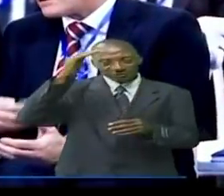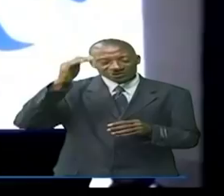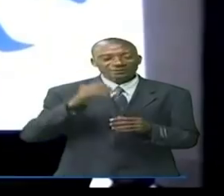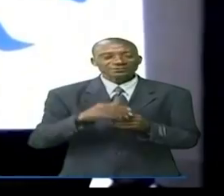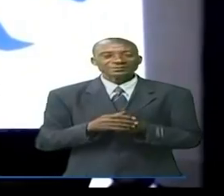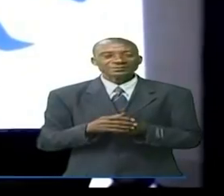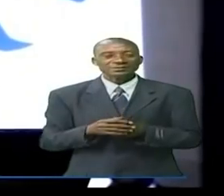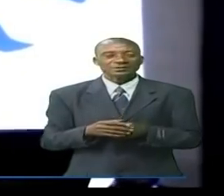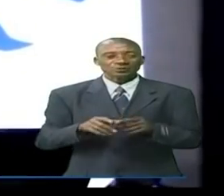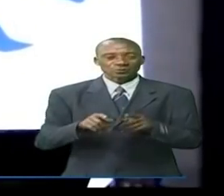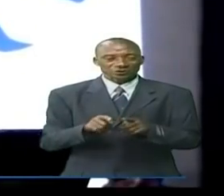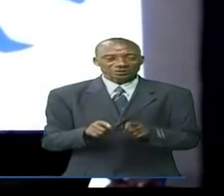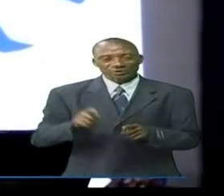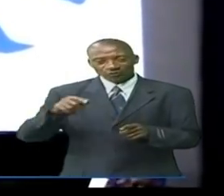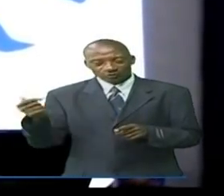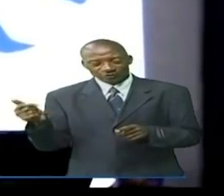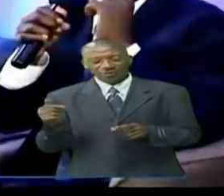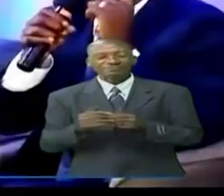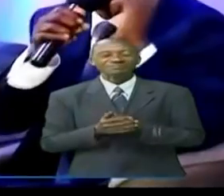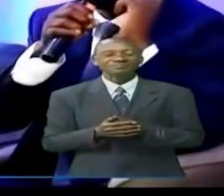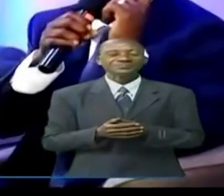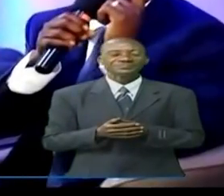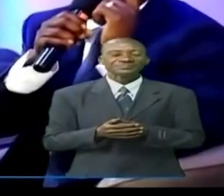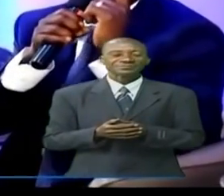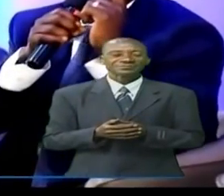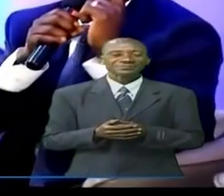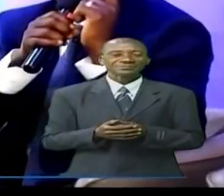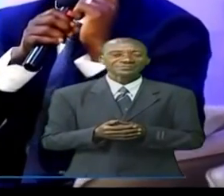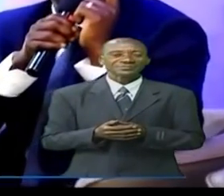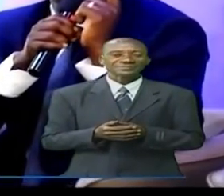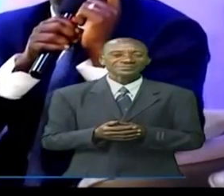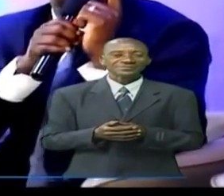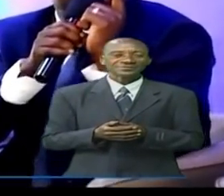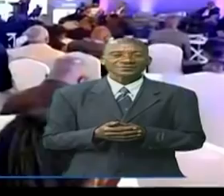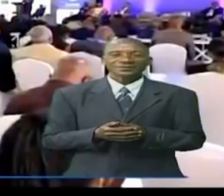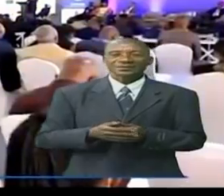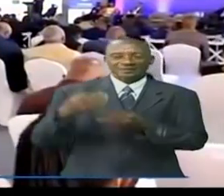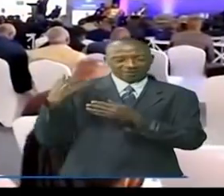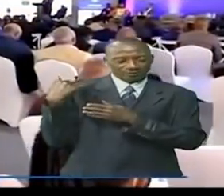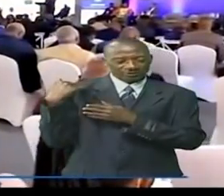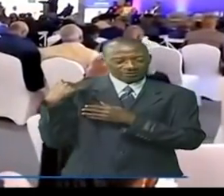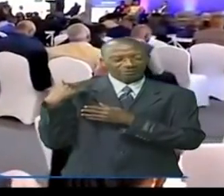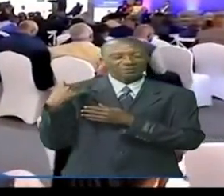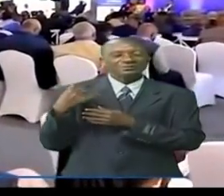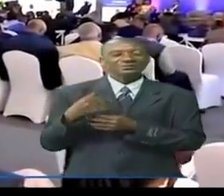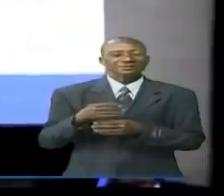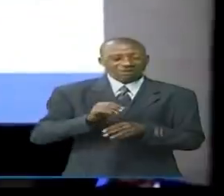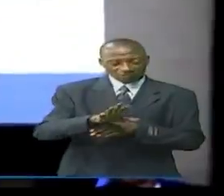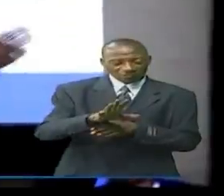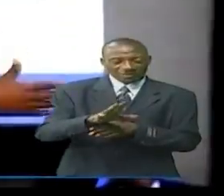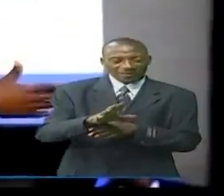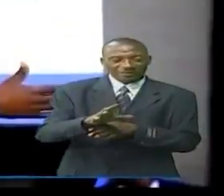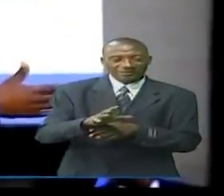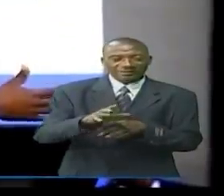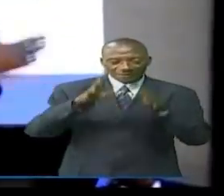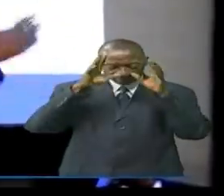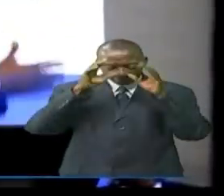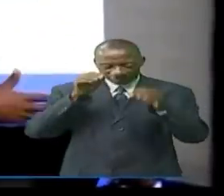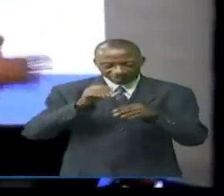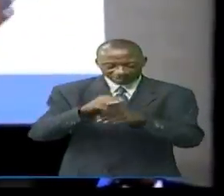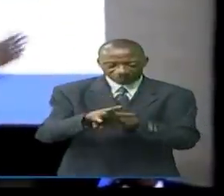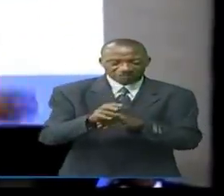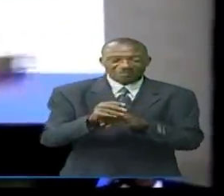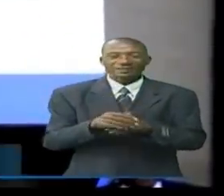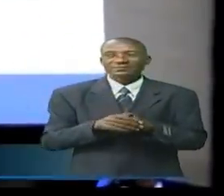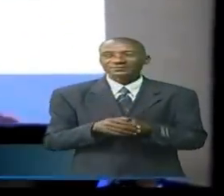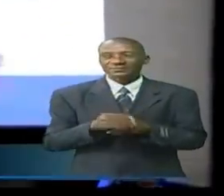de l'industrie. Julien Paloukou, dont les charges ont été confiées par le chef de l'État pour matérialiser ce projet. Le chef de l'État a dit non, on